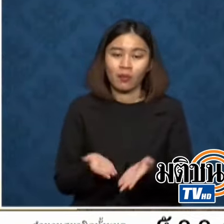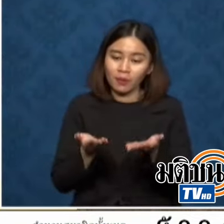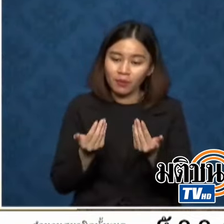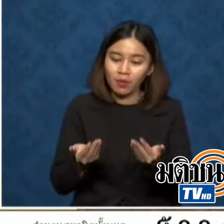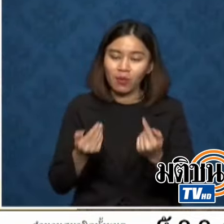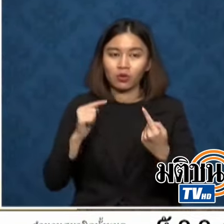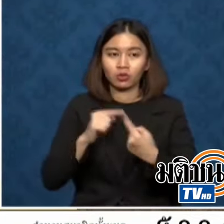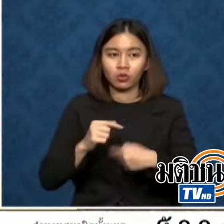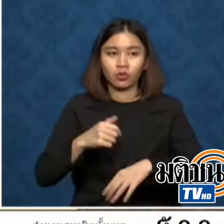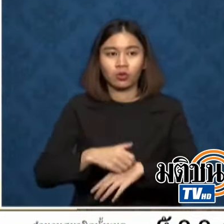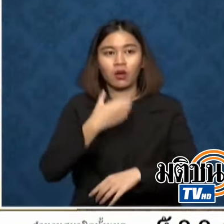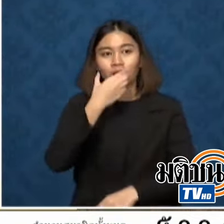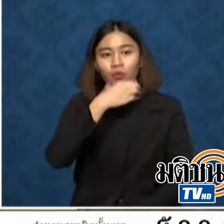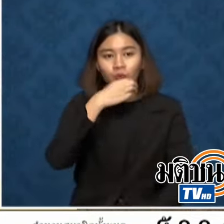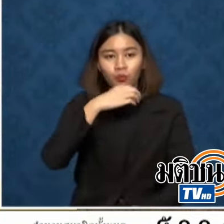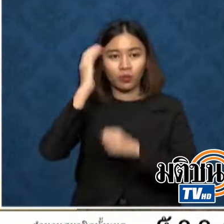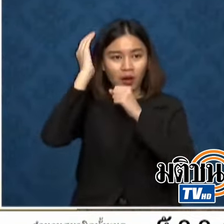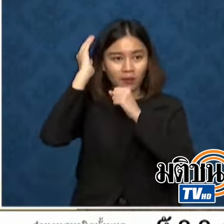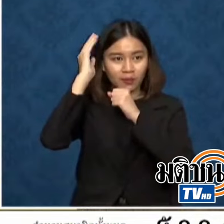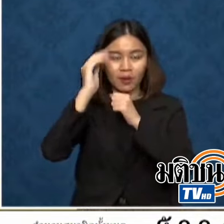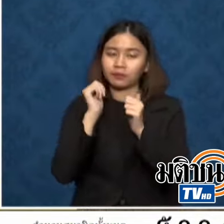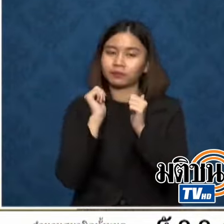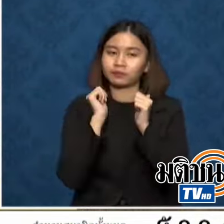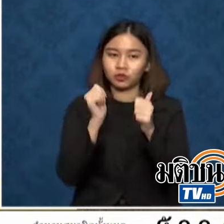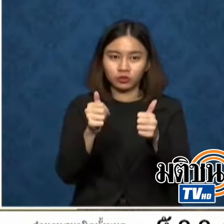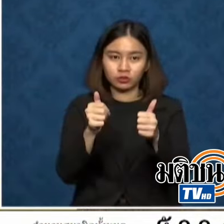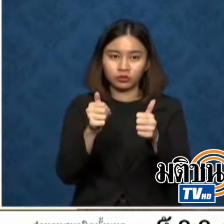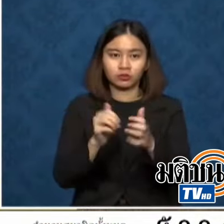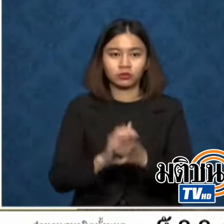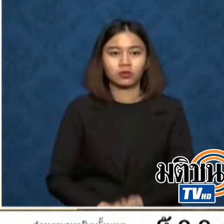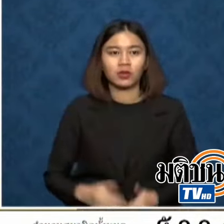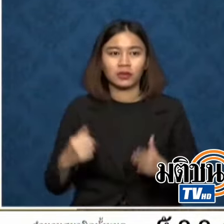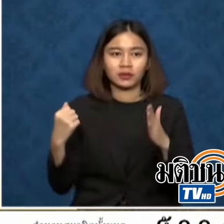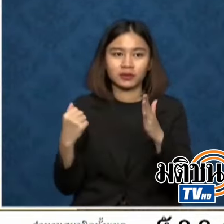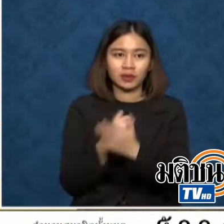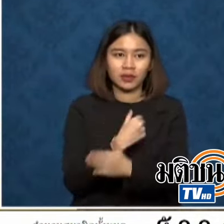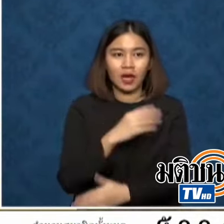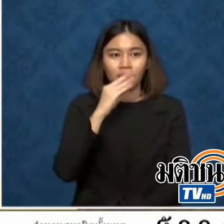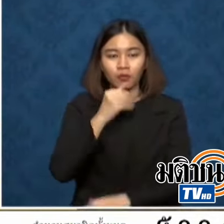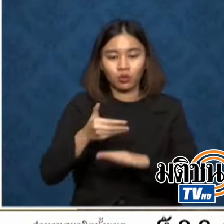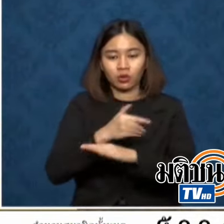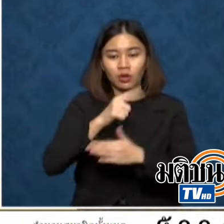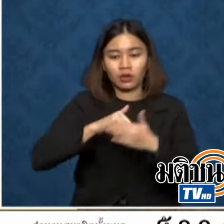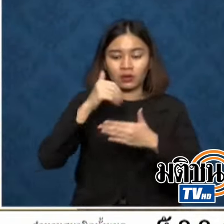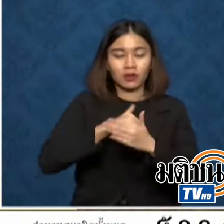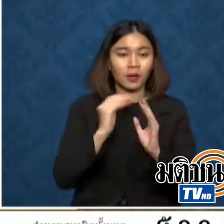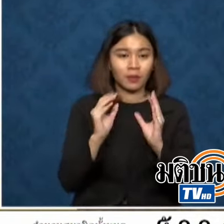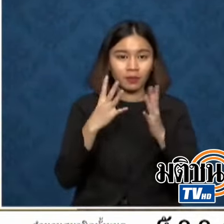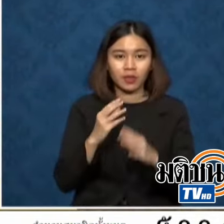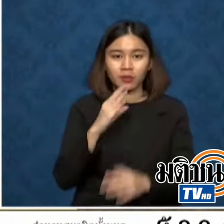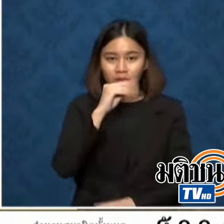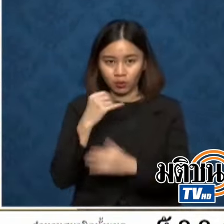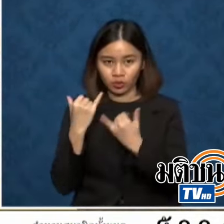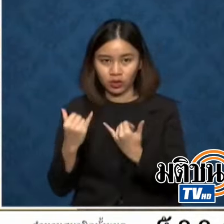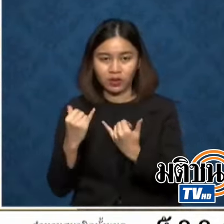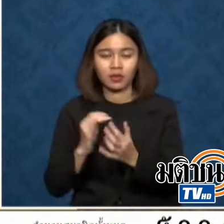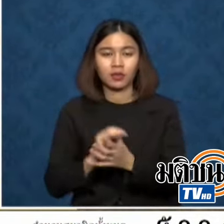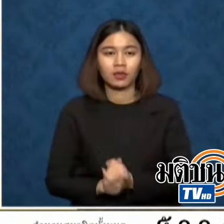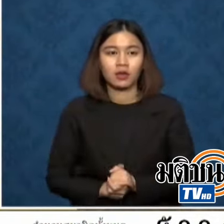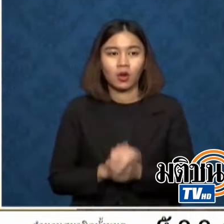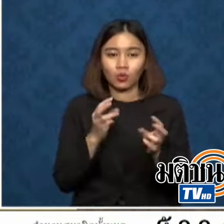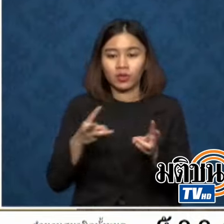รัฐมนตรีสุทินอภิปรายมานี้ผมว่าสุดยอดมากเลยนะครับน่าเสียดายท่านไม่ได้พูดแบบนี้ตอนก่อนเลือกตั้งมาพูดเอาตอนนี้